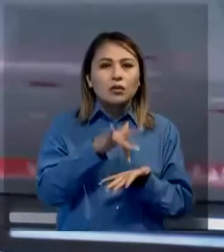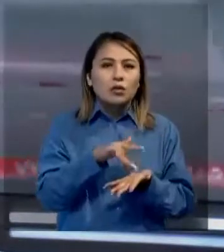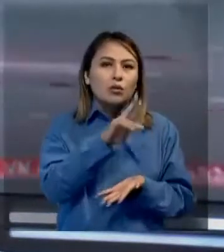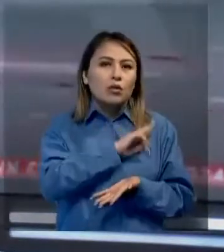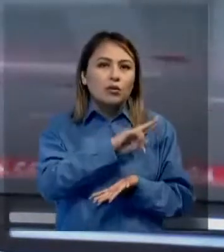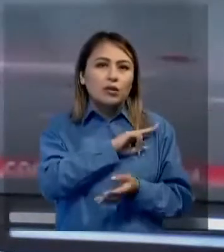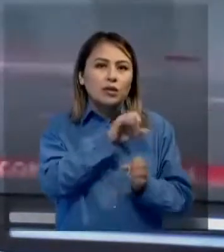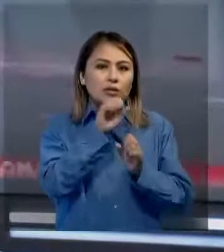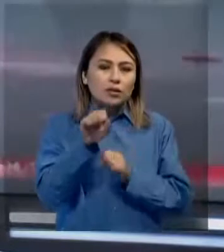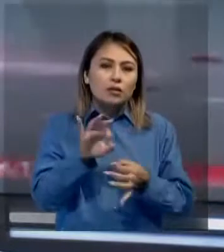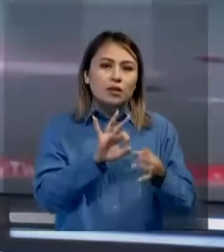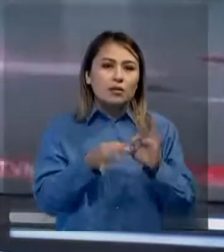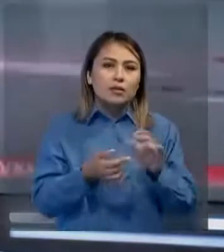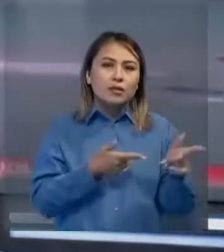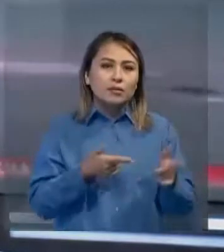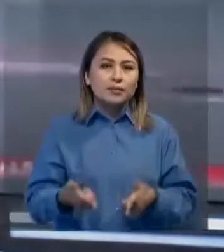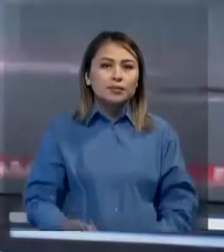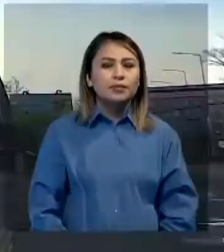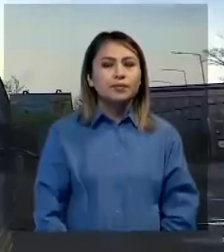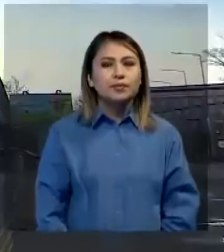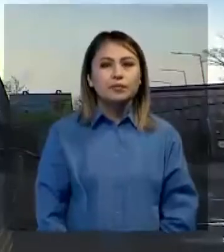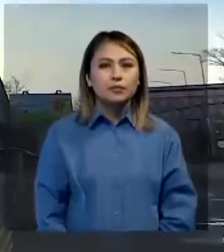қоршаған ортаны қорғаудың тетіктерін әзірледі.